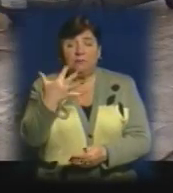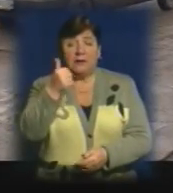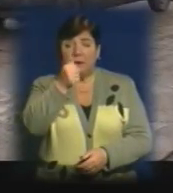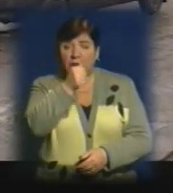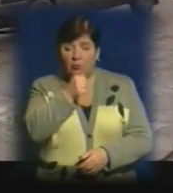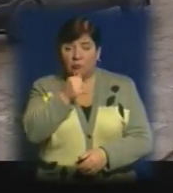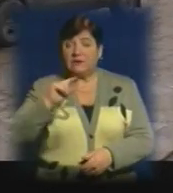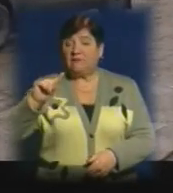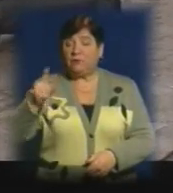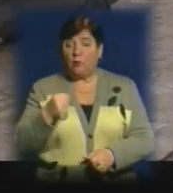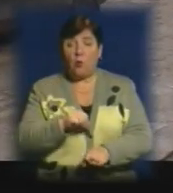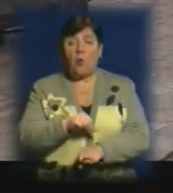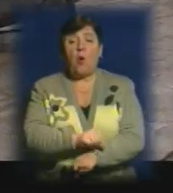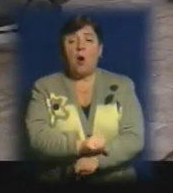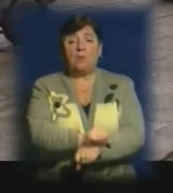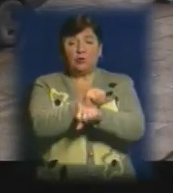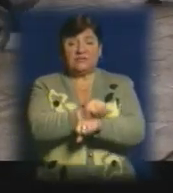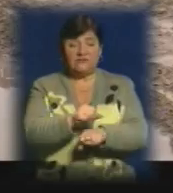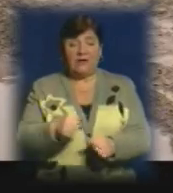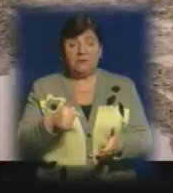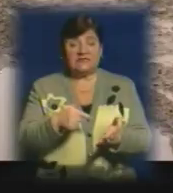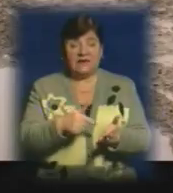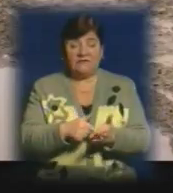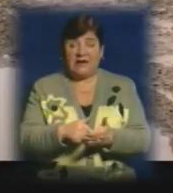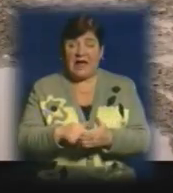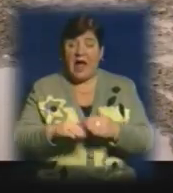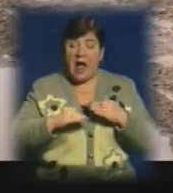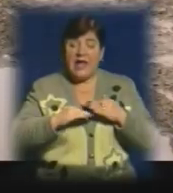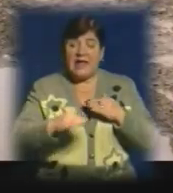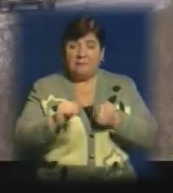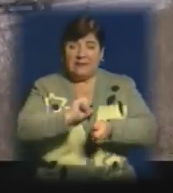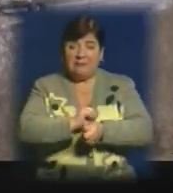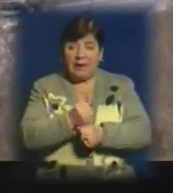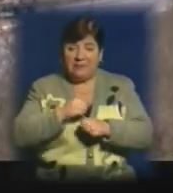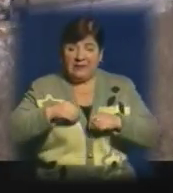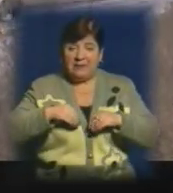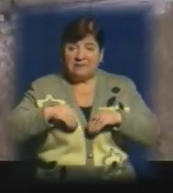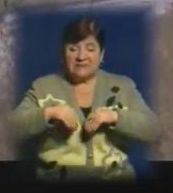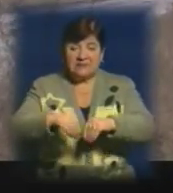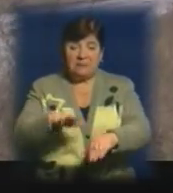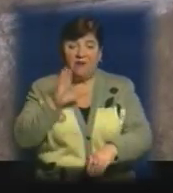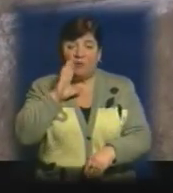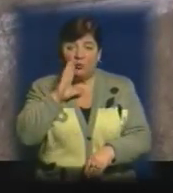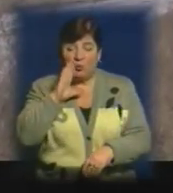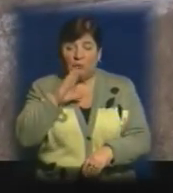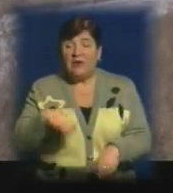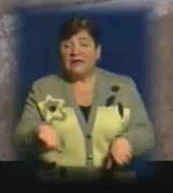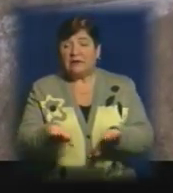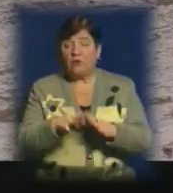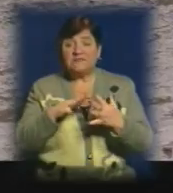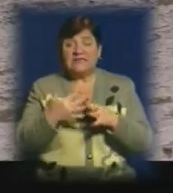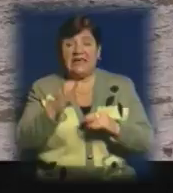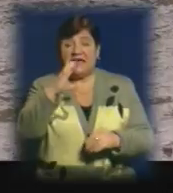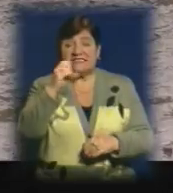На вимоги протестувальників місцева влада відреагувала, ями засипали щебенем. Ями залиті водою. Такою була дорога в селі